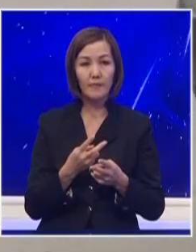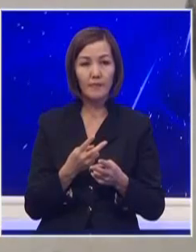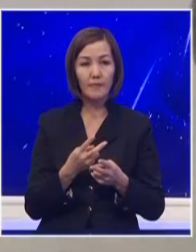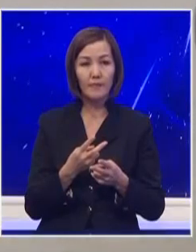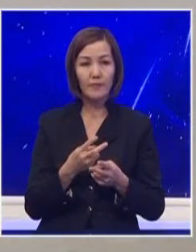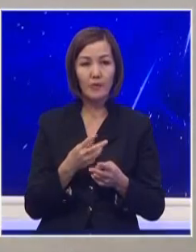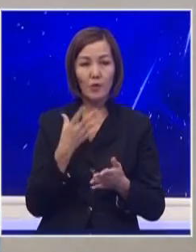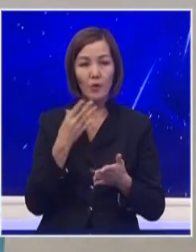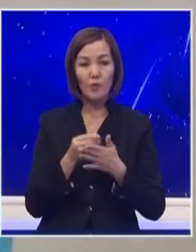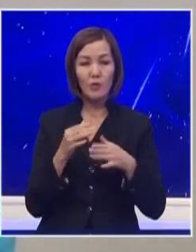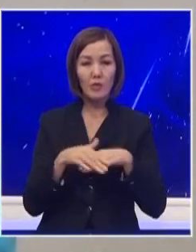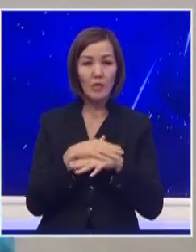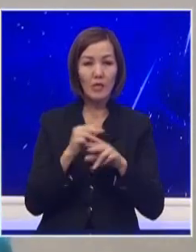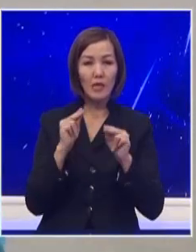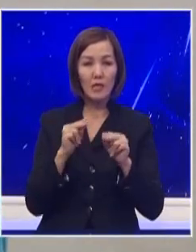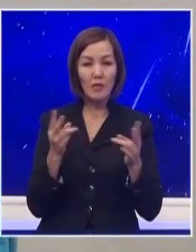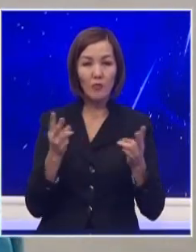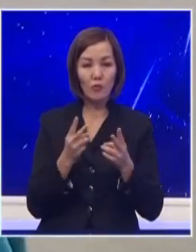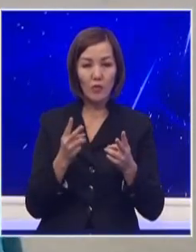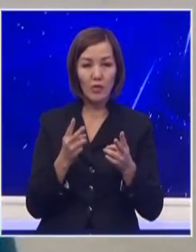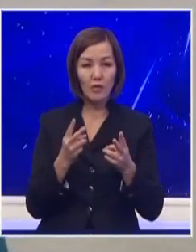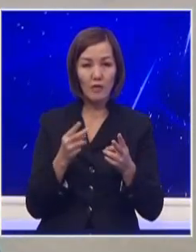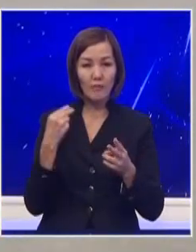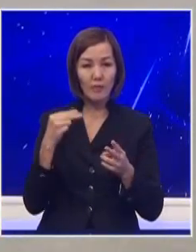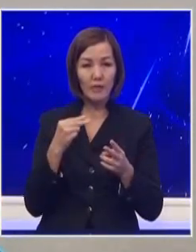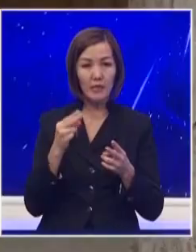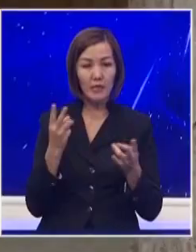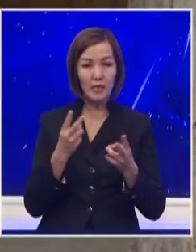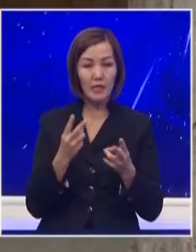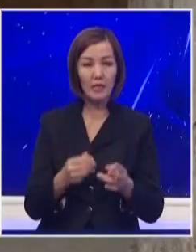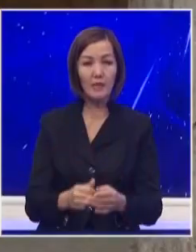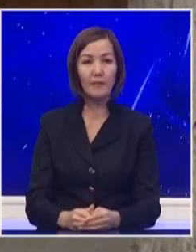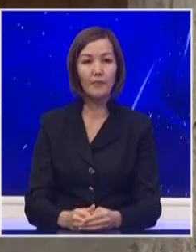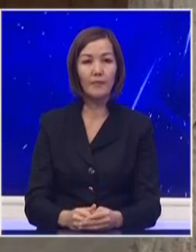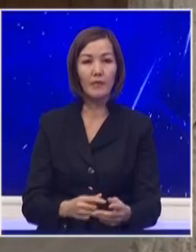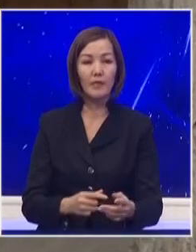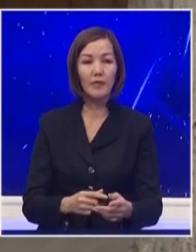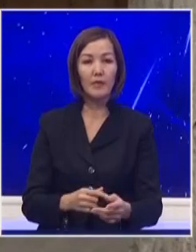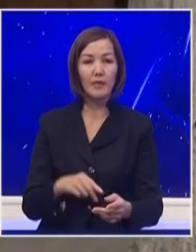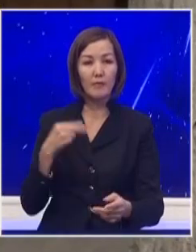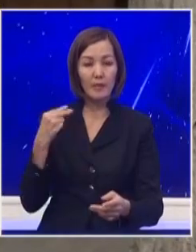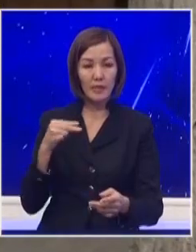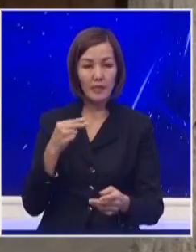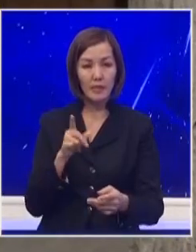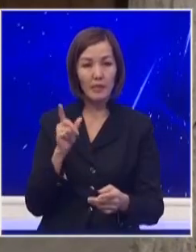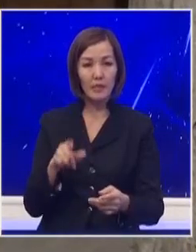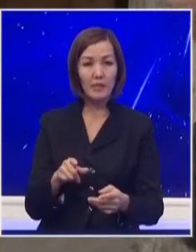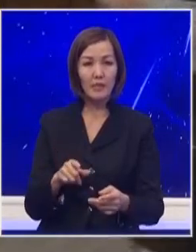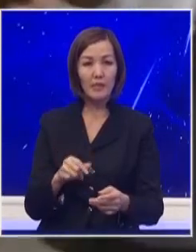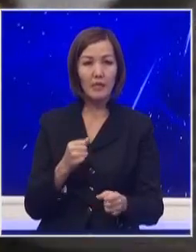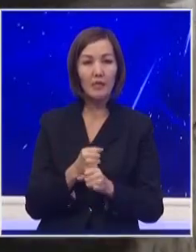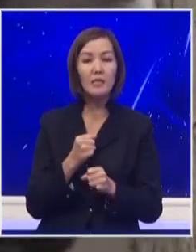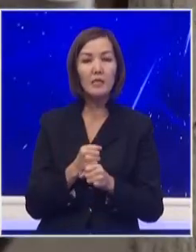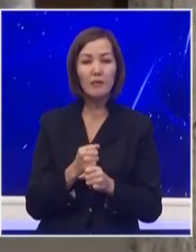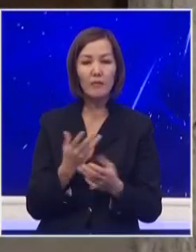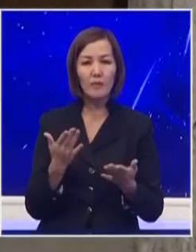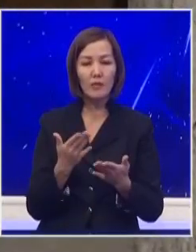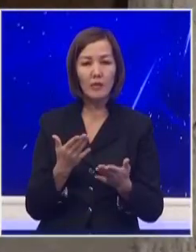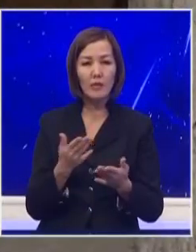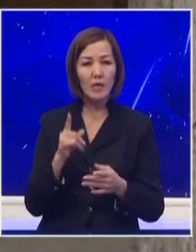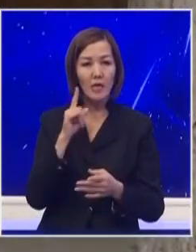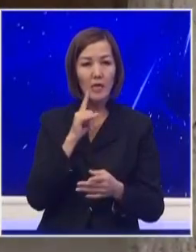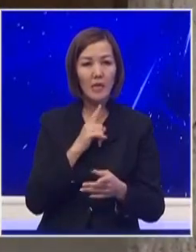халық өзін өзін жаңағы қамтамасыз етуге дайын, үйренді халық, кәсіпкерлікке үйренді, болып атқан